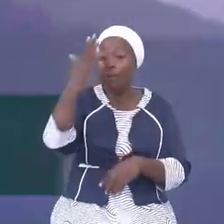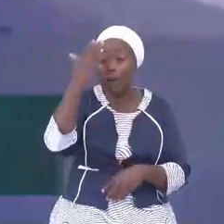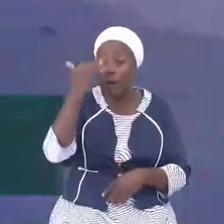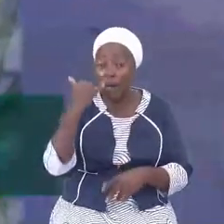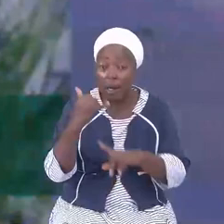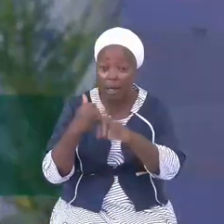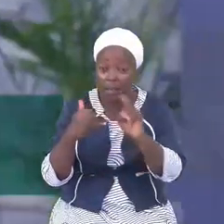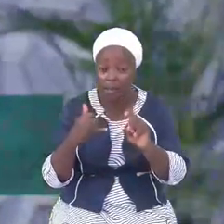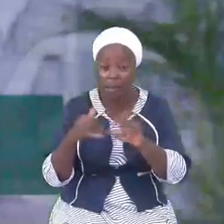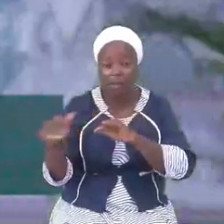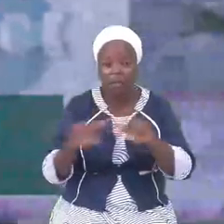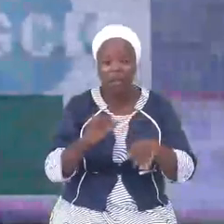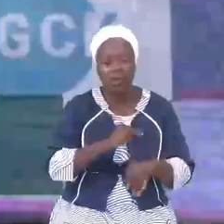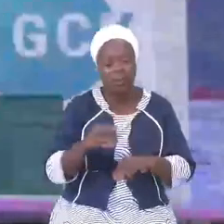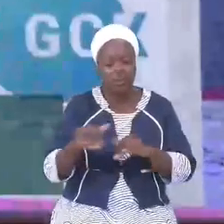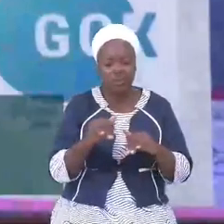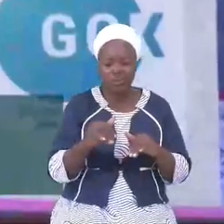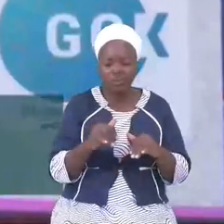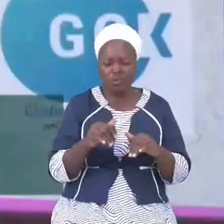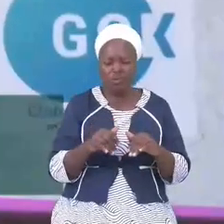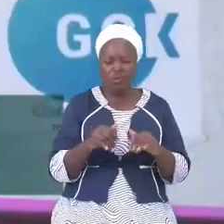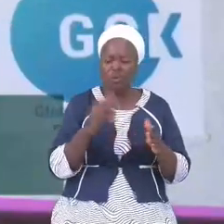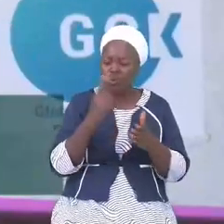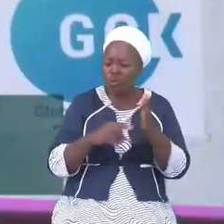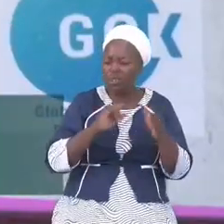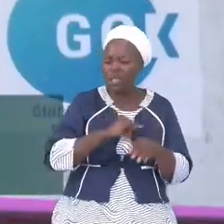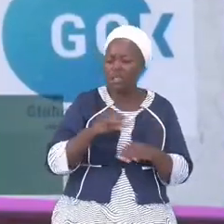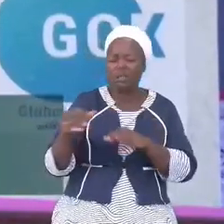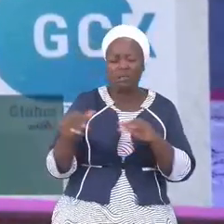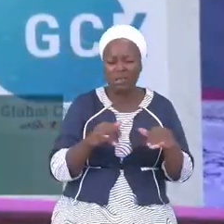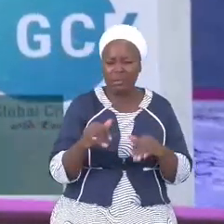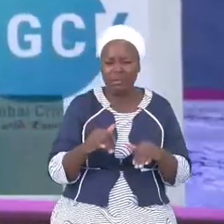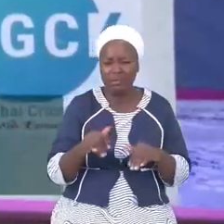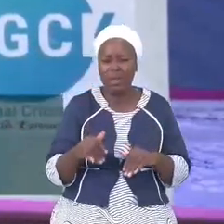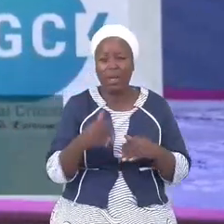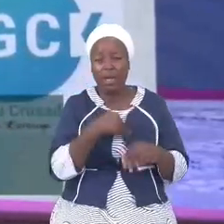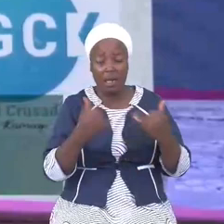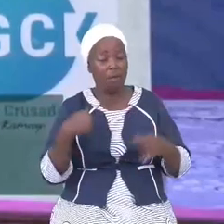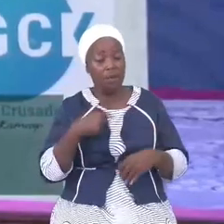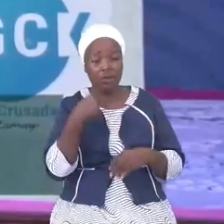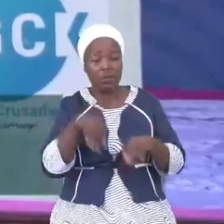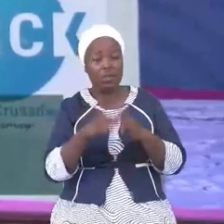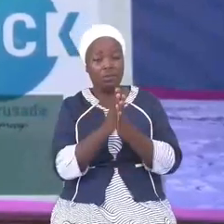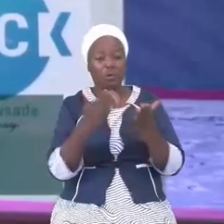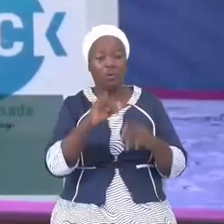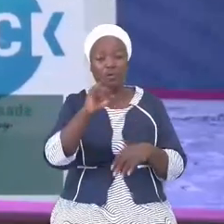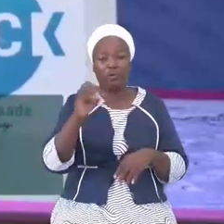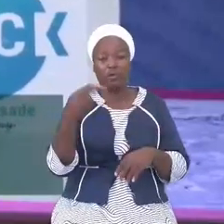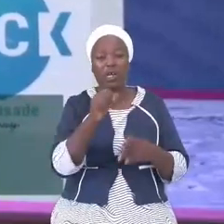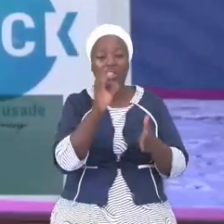Qu'est-ce que j'ai fait? Ce que j'ai fait. Maintenant, en Jonas, chapitre 2, 3.